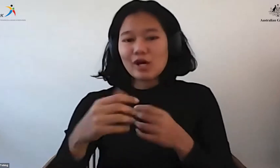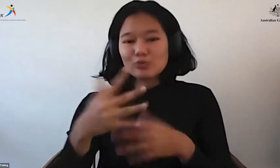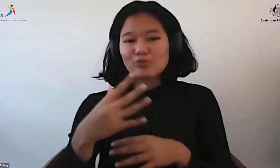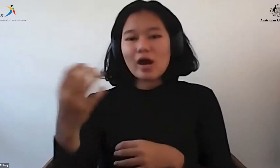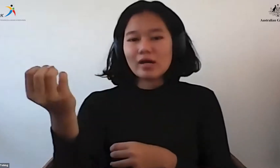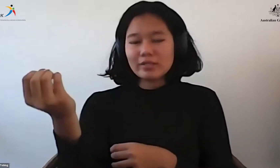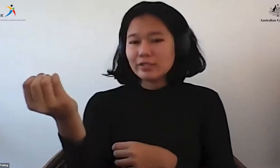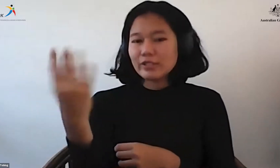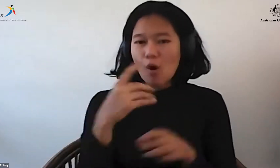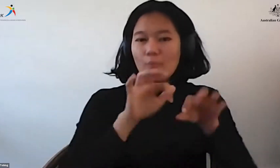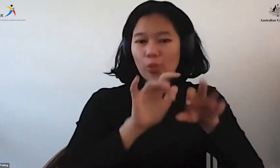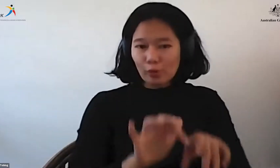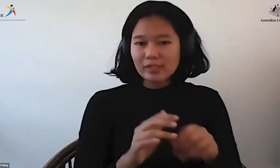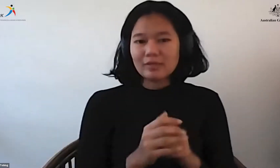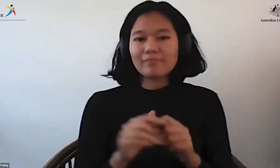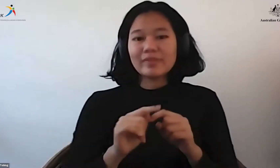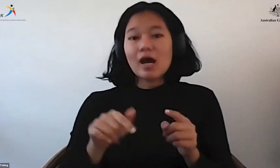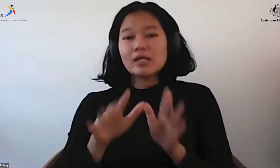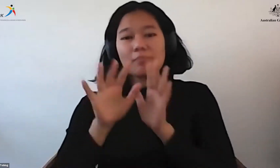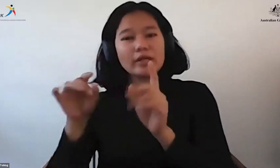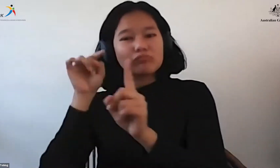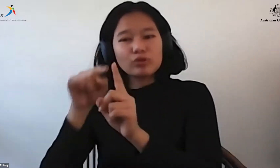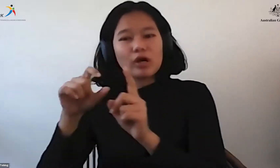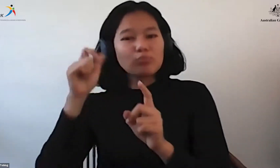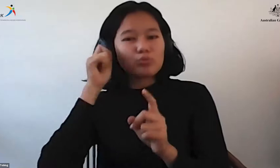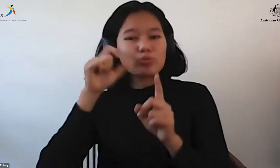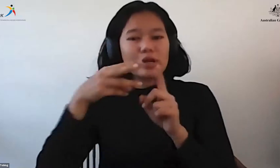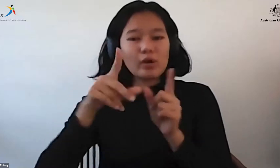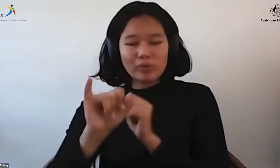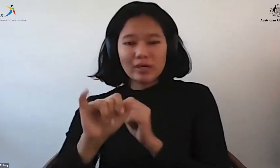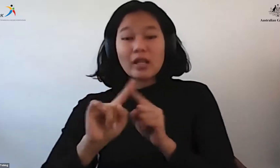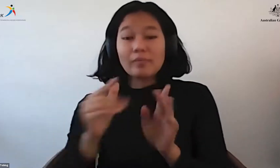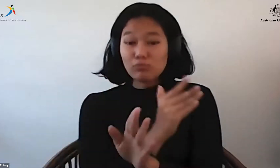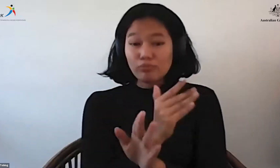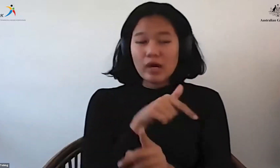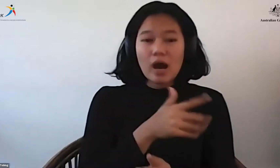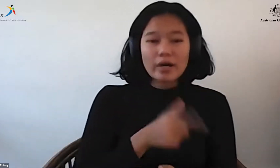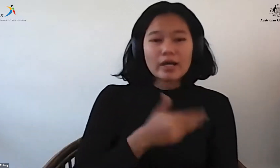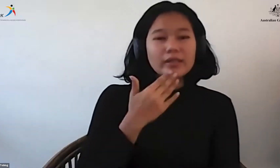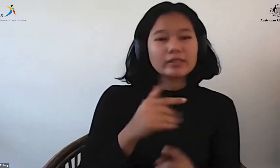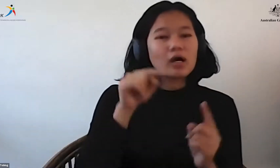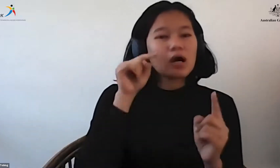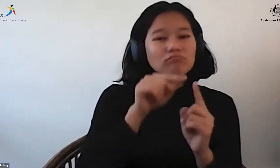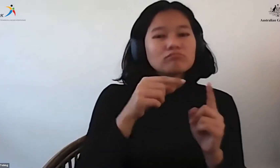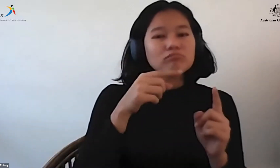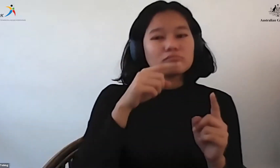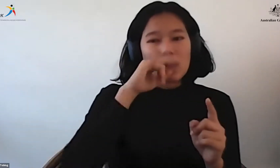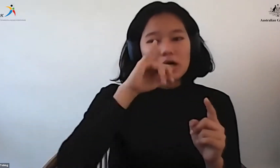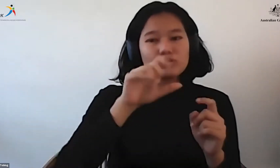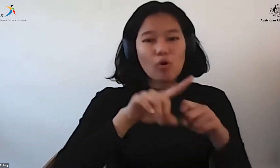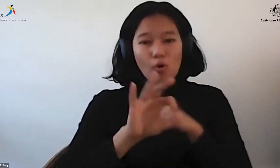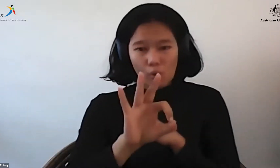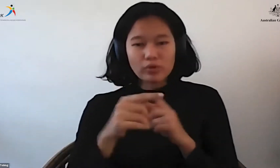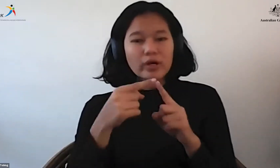ini kebanyakan untuk Bu Dewi. Tapi sebelum masuk ke sini mungkin ada pertanyaan untuk Pak Joko di luar ini. Jadi saya dapat pertanyaan dari